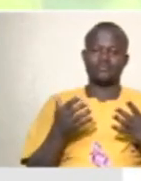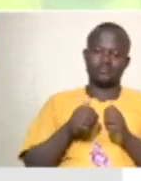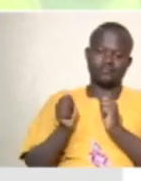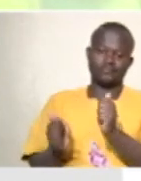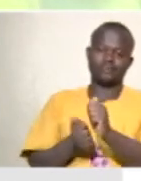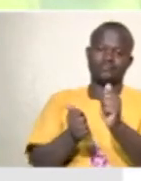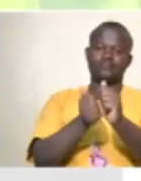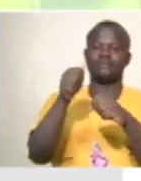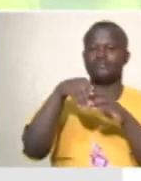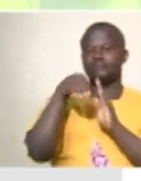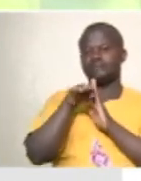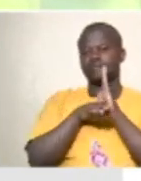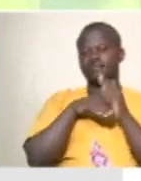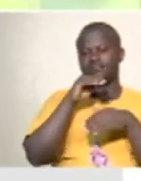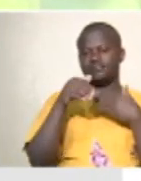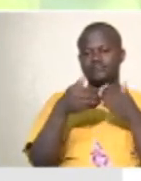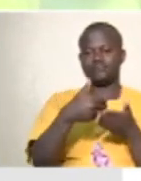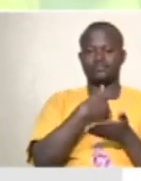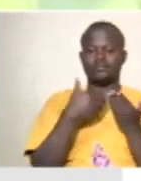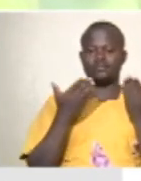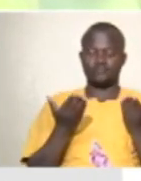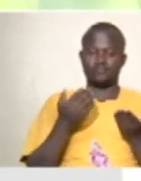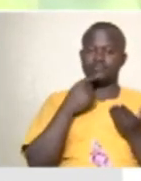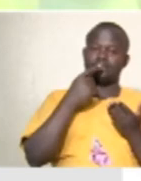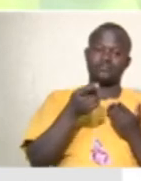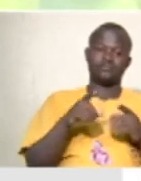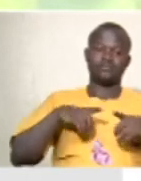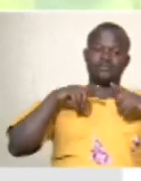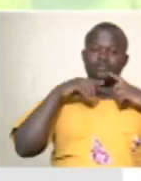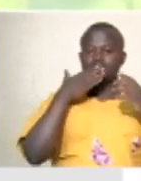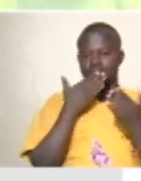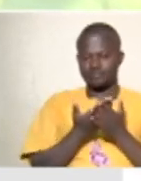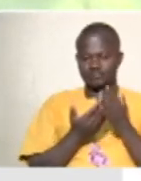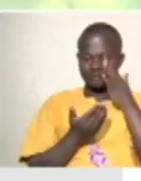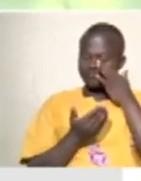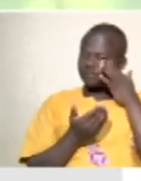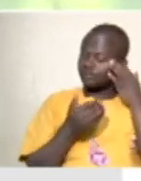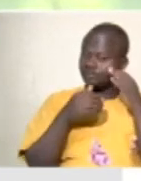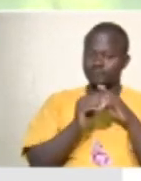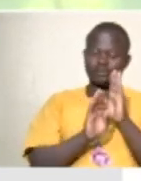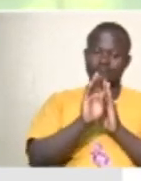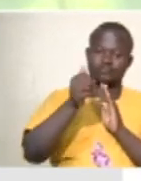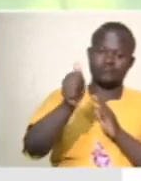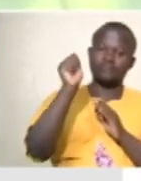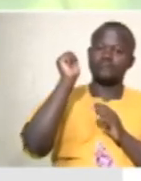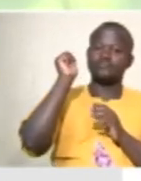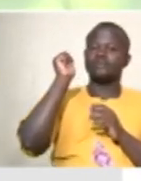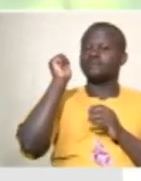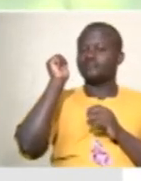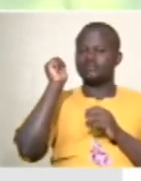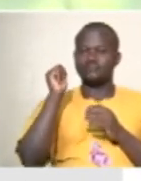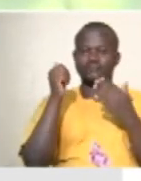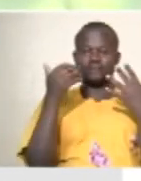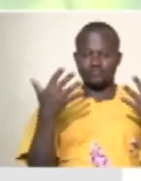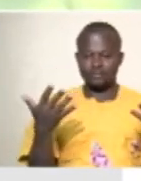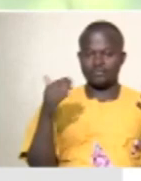kuruherekeza muri gahunda zose rugira zaba iz'imibereho zaba izo kwiteza imbere